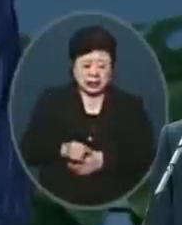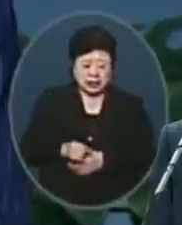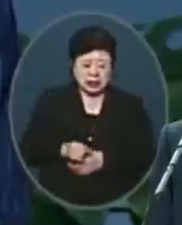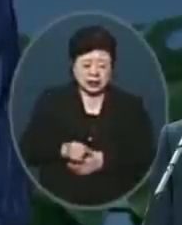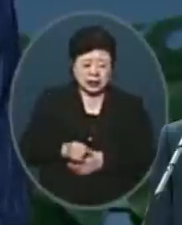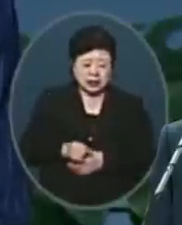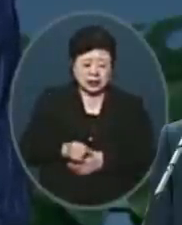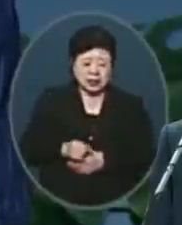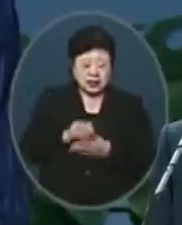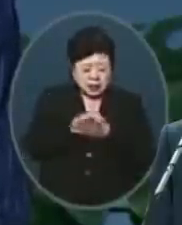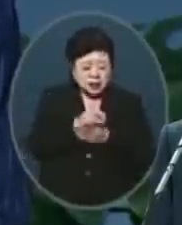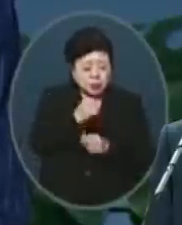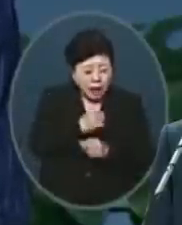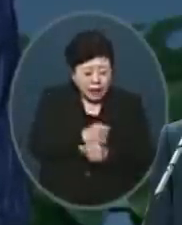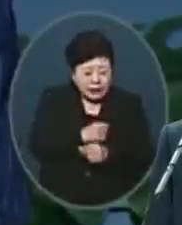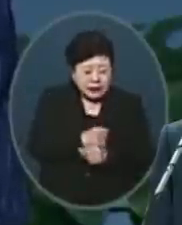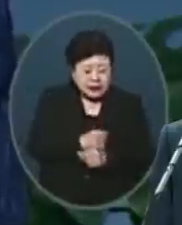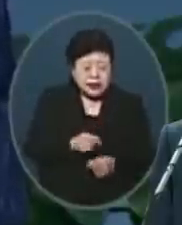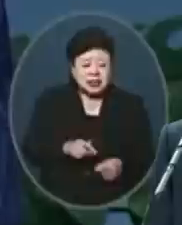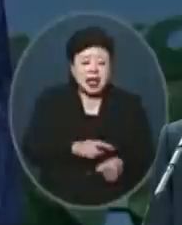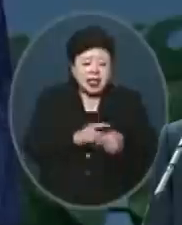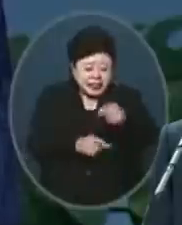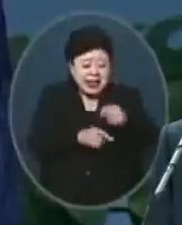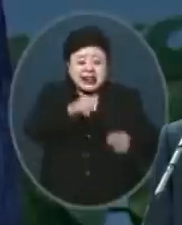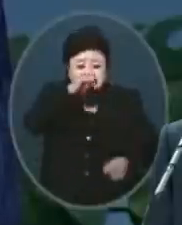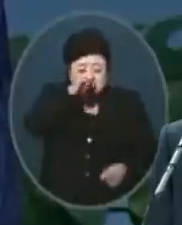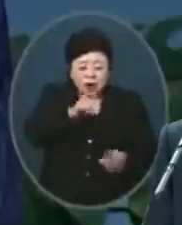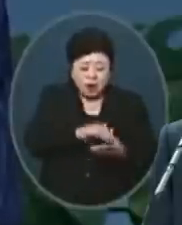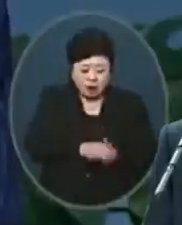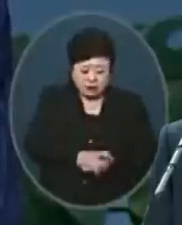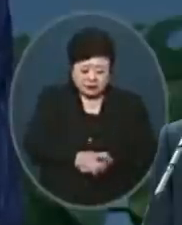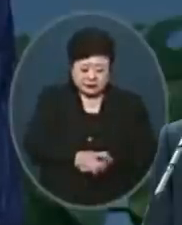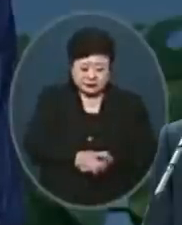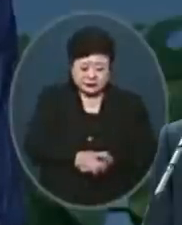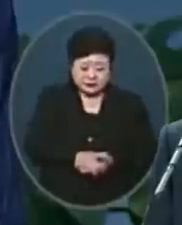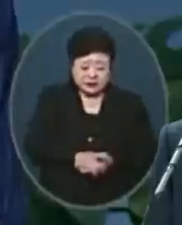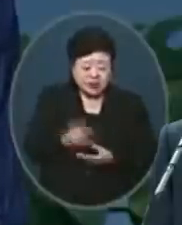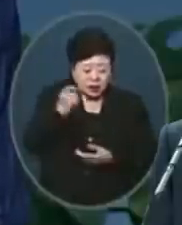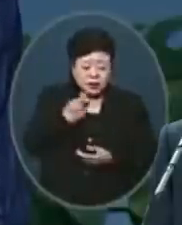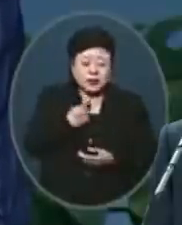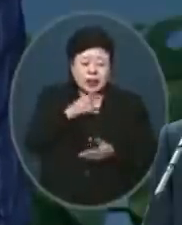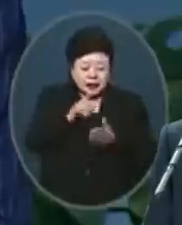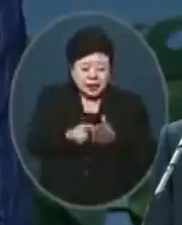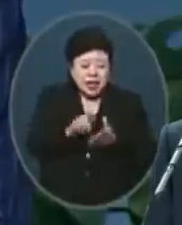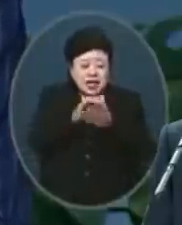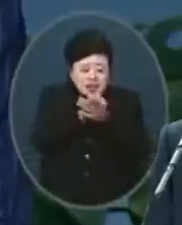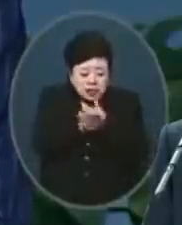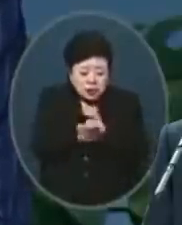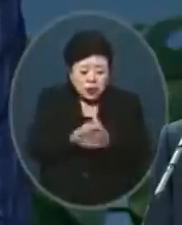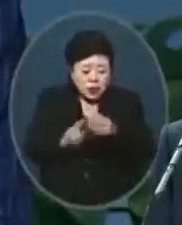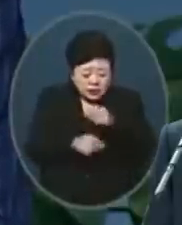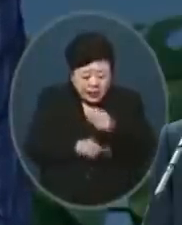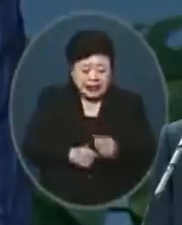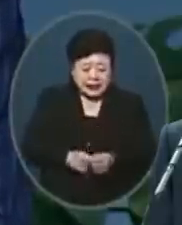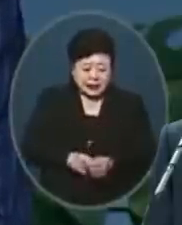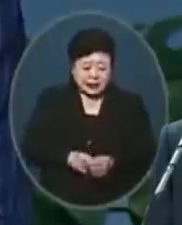우리는 기도하는 날개가 있는 것입니다. 어려울 때 기도의